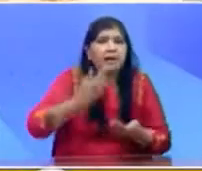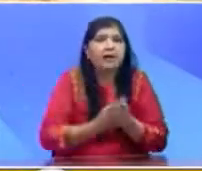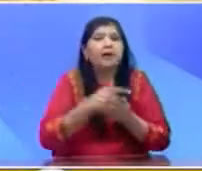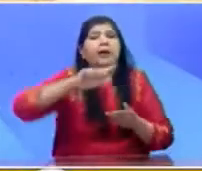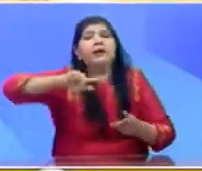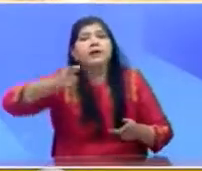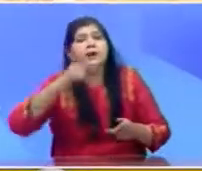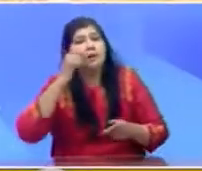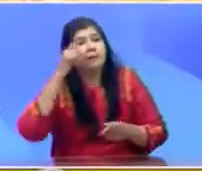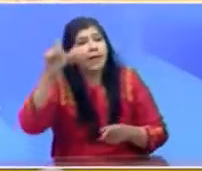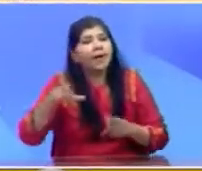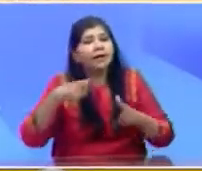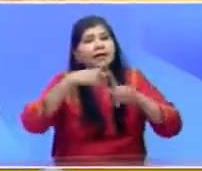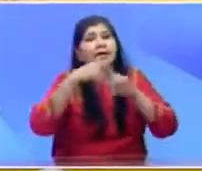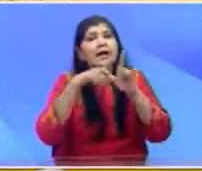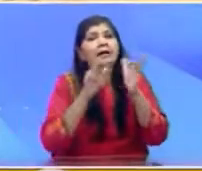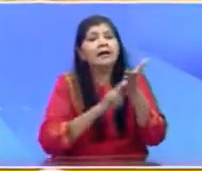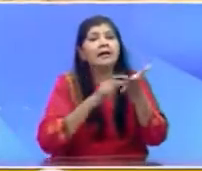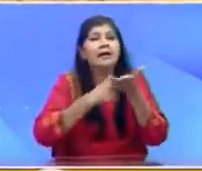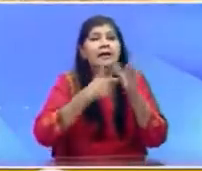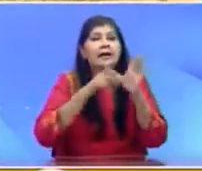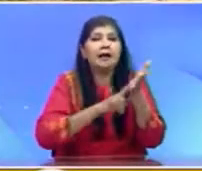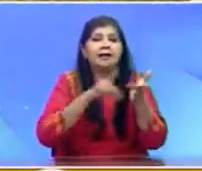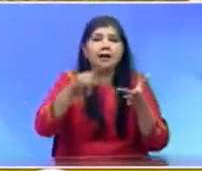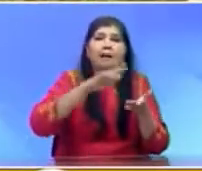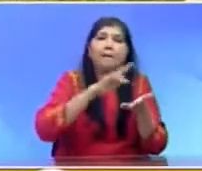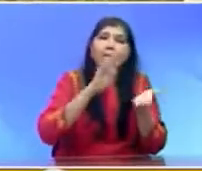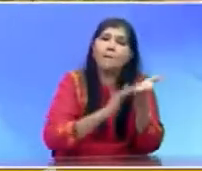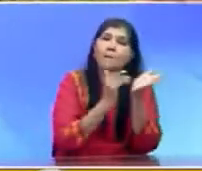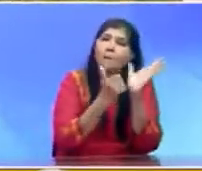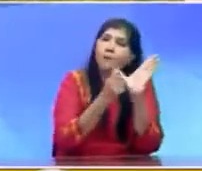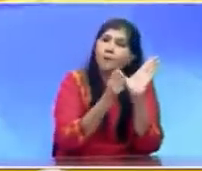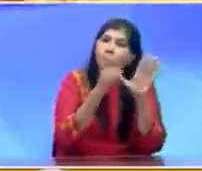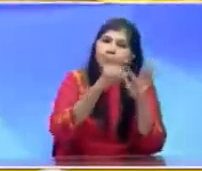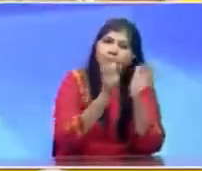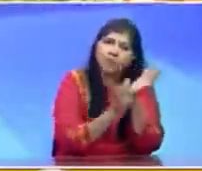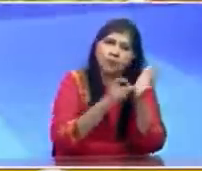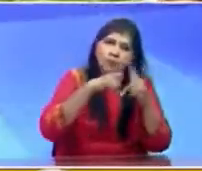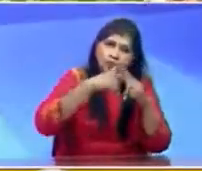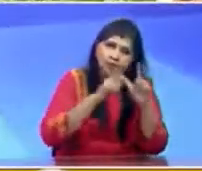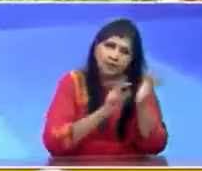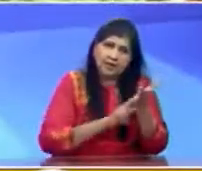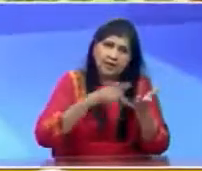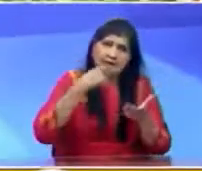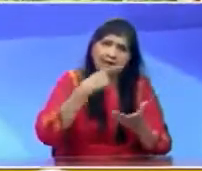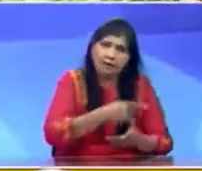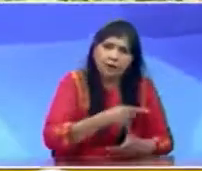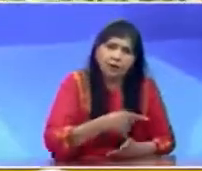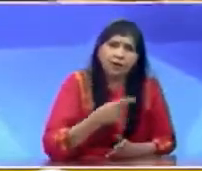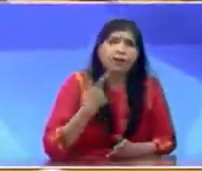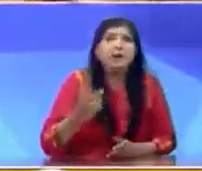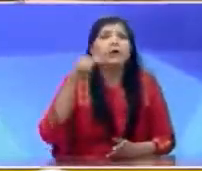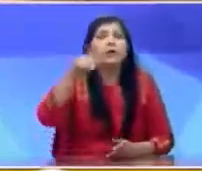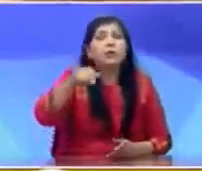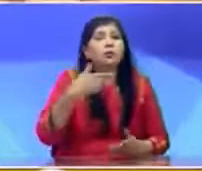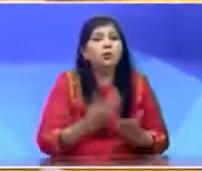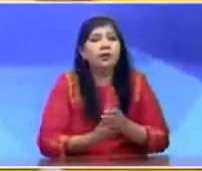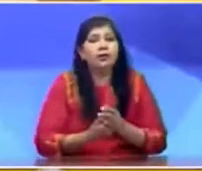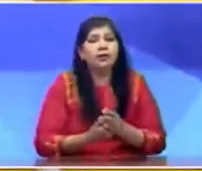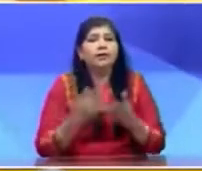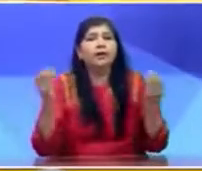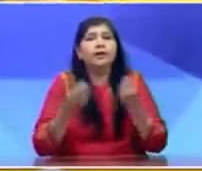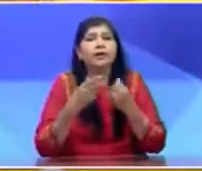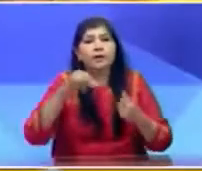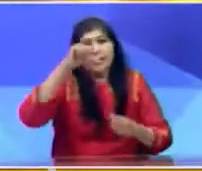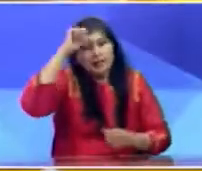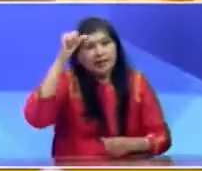है मधुकेश्वर हेगड़े जी। मधुकेश्वर जी ने बताया कि उन्होंने